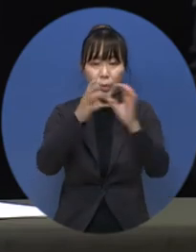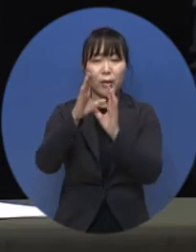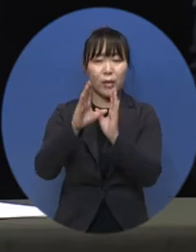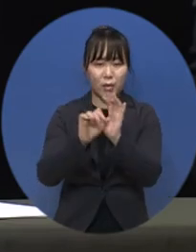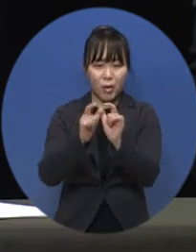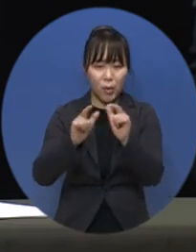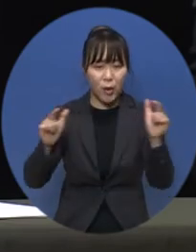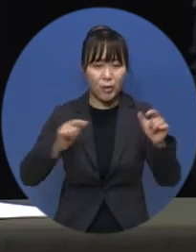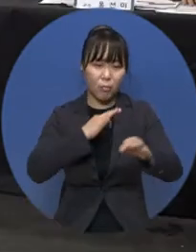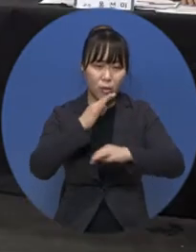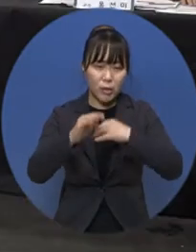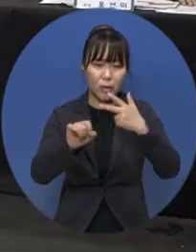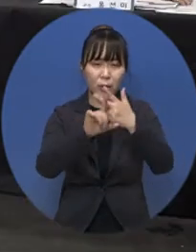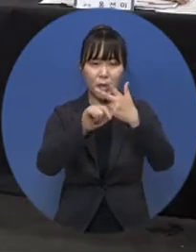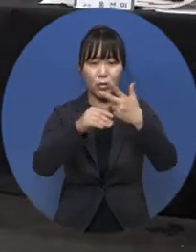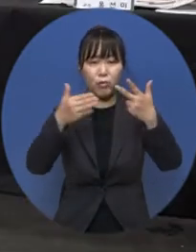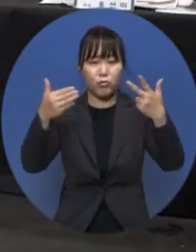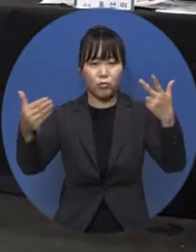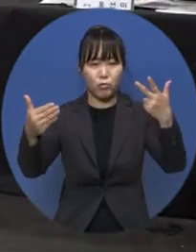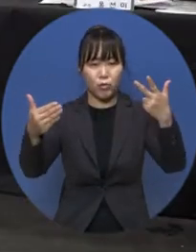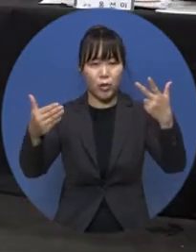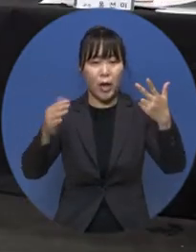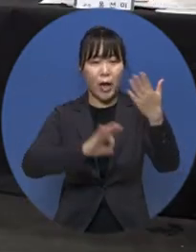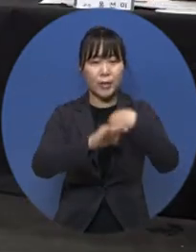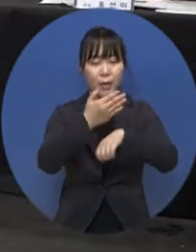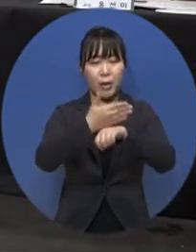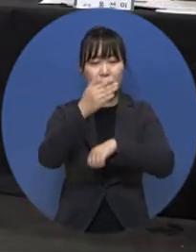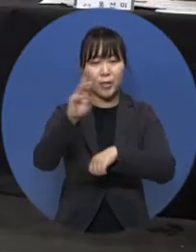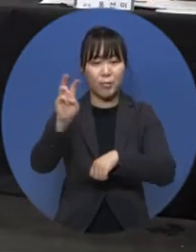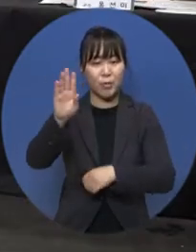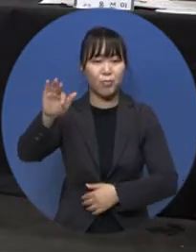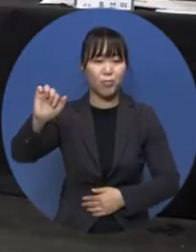나온 다양한 목소리는 7월 9일 오전